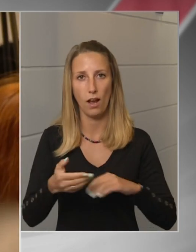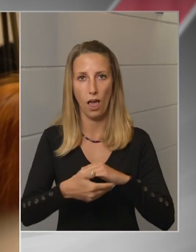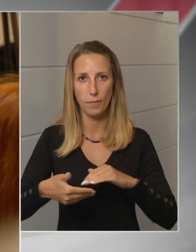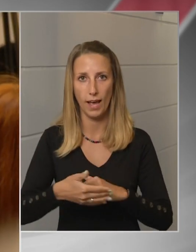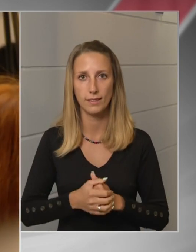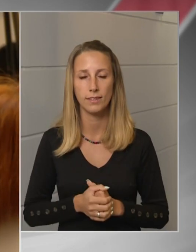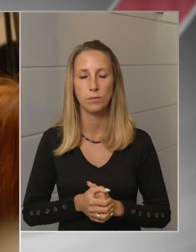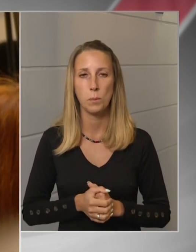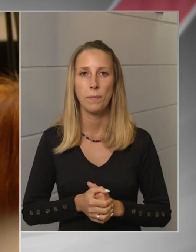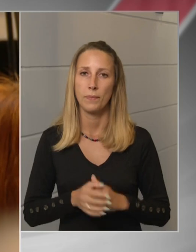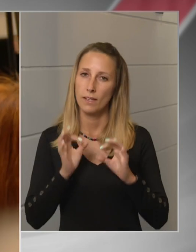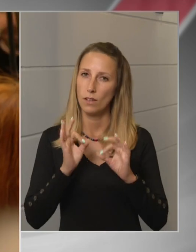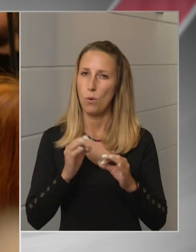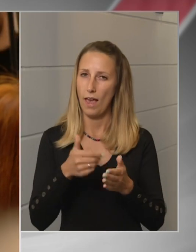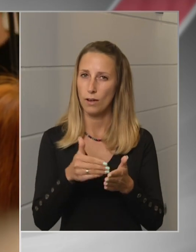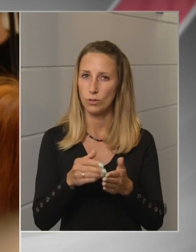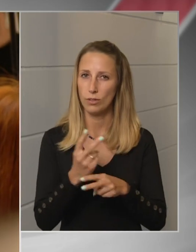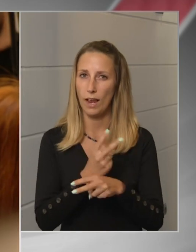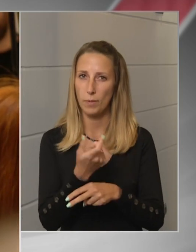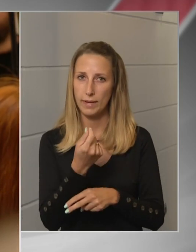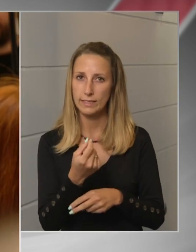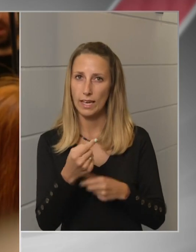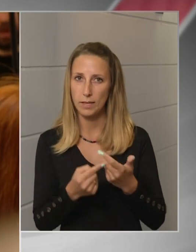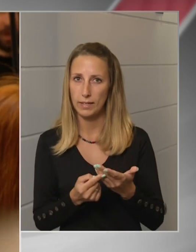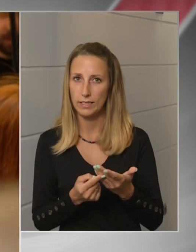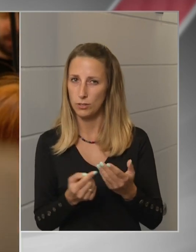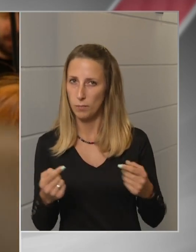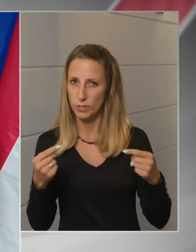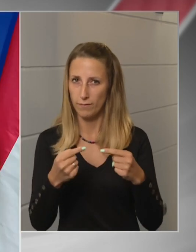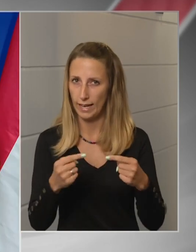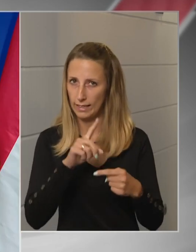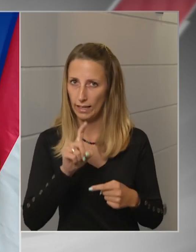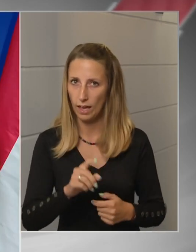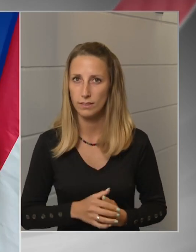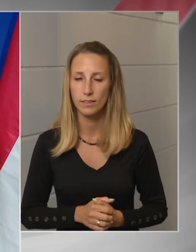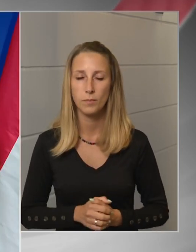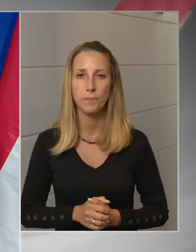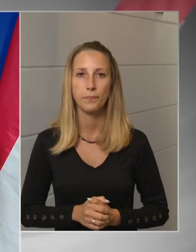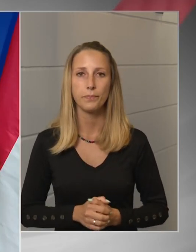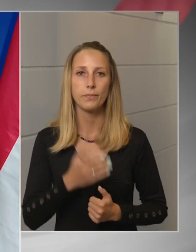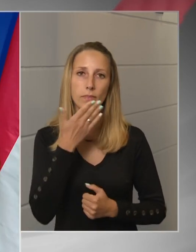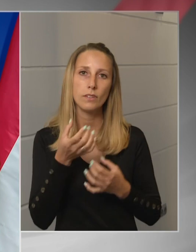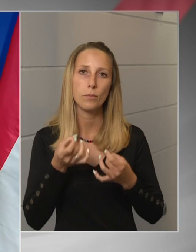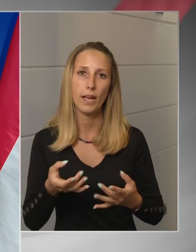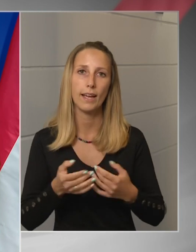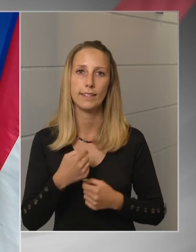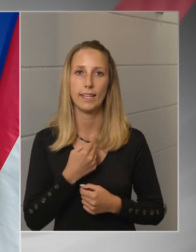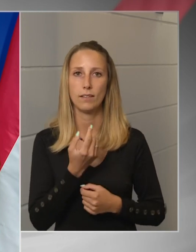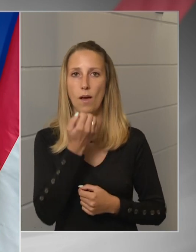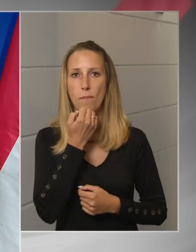tehát ez egy jól elköltött állami pénz egyébként, és nem összeférhetetlen-e. Ha megegedi, akkor én